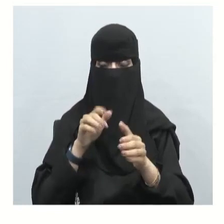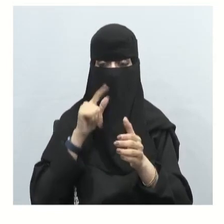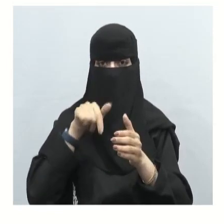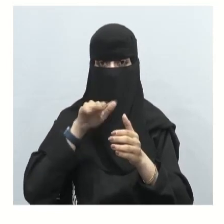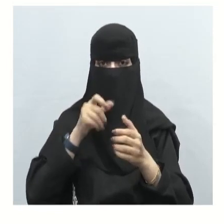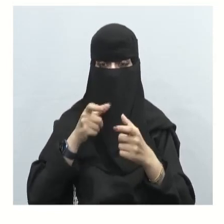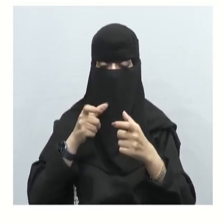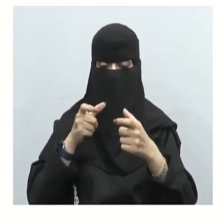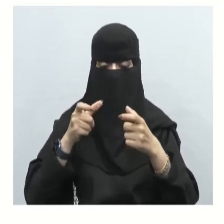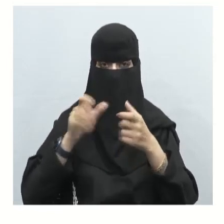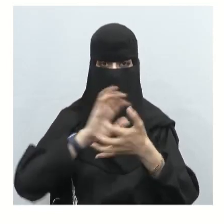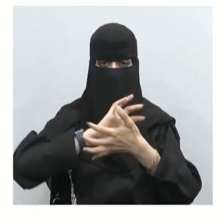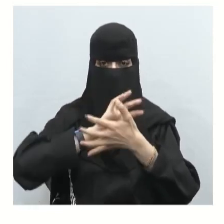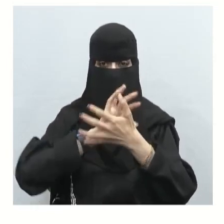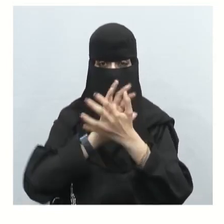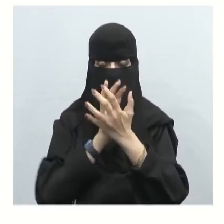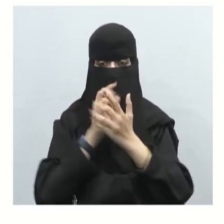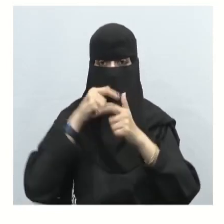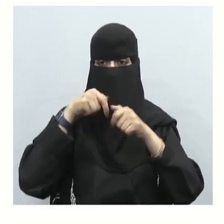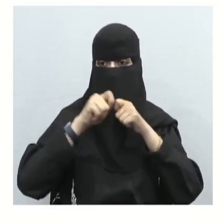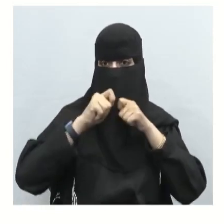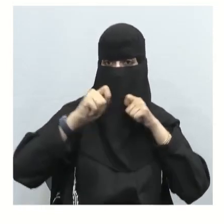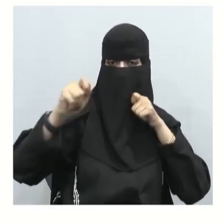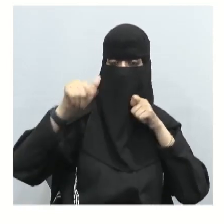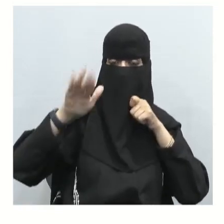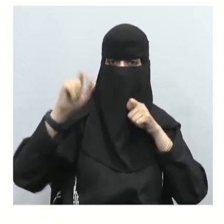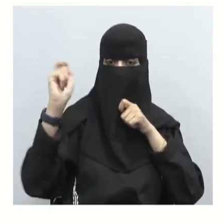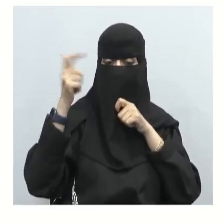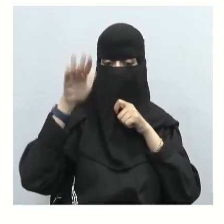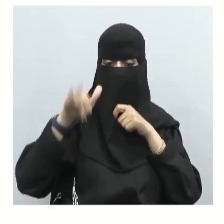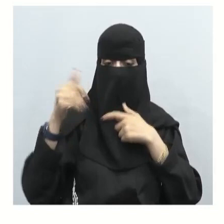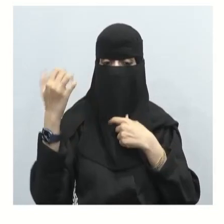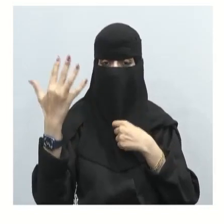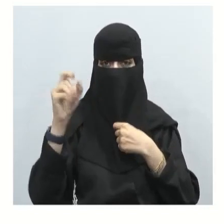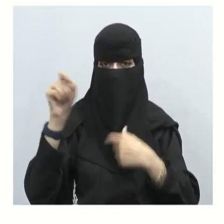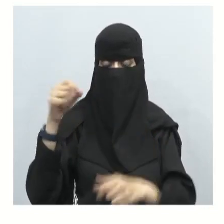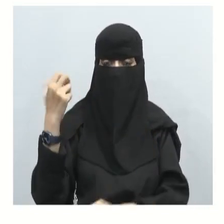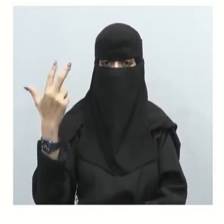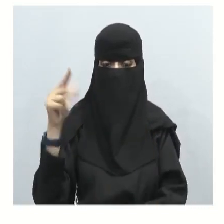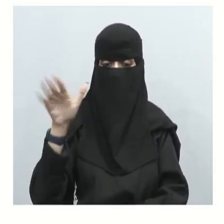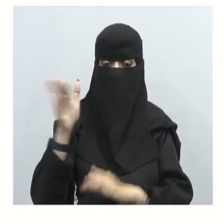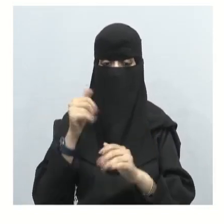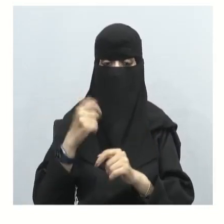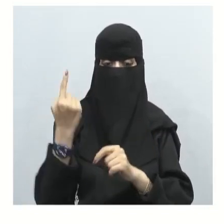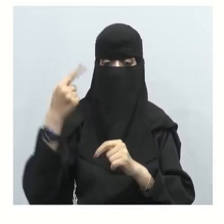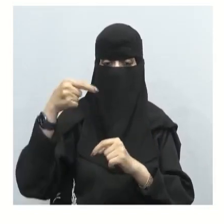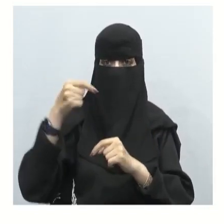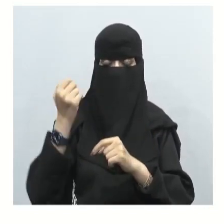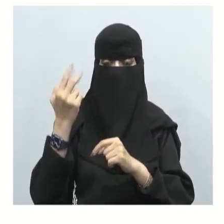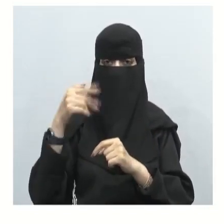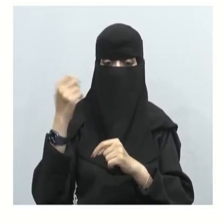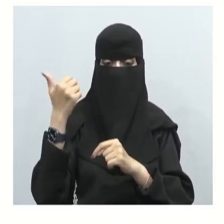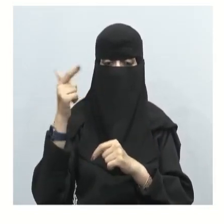مبتعده بسرعه اذا هنا السرعه 5.8 في عشره اس سته متر